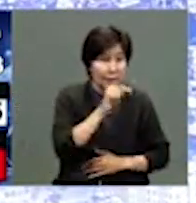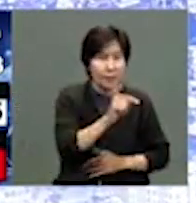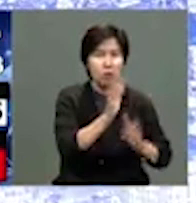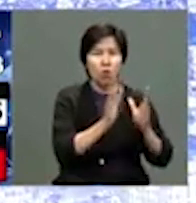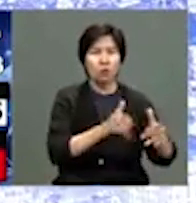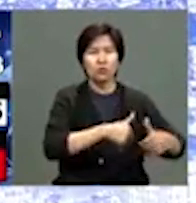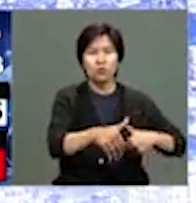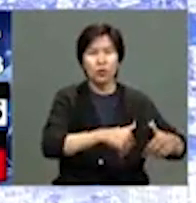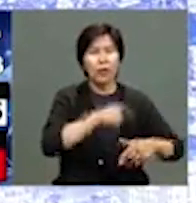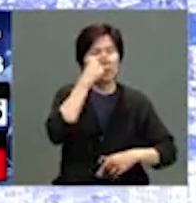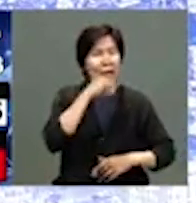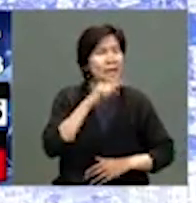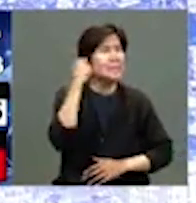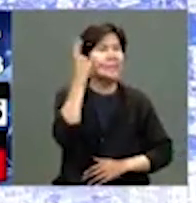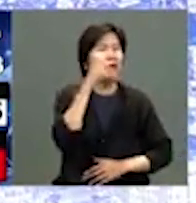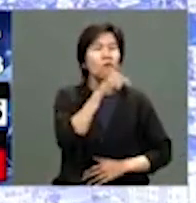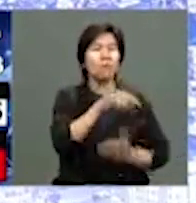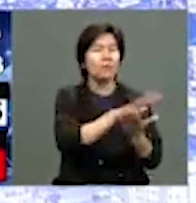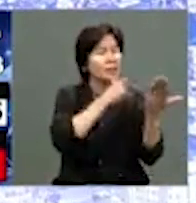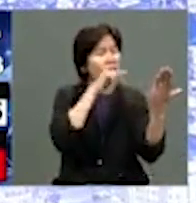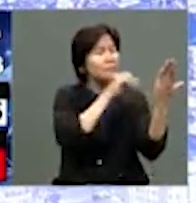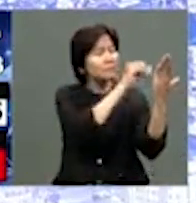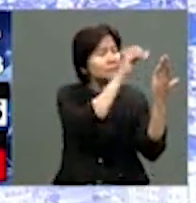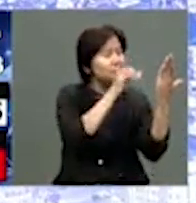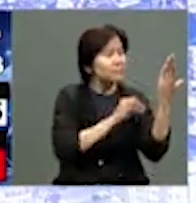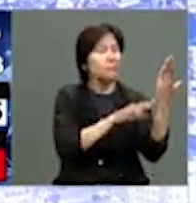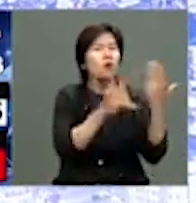อาทิตย์กว่าแล้วซึ่งตรงนี้นะครับก็ยังถ้าจะให้มั่นใจก็ยาวปีกครับยาวเท่าที่จะยาวได้เท่ากับว่าเราเองก็จะยืนเดินกันในประเทศตอนนี้มีข่าวแล้วนะครับว่าเมืองจีนเขาเขายังผิดประเทศของเขาอยู่แต่เขาจะเอาคนพันสี่ร้อยล้านของเขาเนี่ยเที่ยวกันภายในประเทศของเขามันเศรษฐกิจเงินทองหมุนเวียนกันอยู่ในประเทศนี่ได้ผมก็ฟังข่าวว่าประเทศไทยเราต้มถ้าเราไทยเที่ยวไทยกันเองเนี่ยก็บอกว่าเม็ดเงิน30%โดยประมาณครับผมจะไม่ผิดก็สามารถที่จะจะใช้ในเรื่องของการช่วยกันทำให้กระตุ้นเศรษฐกิจได้เพราะฉะนั้นพูดง่ายๆคนไทยเราปราศจากเชื้อเชื้อเราอยู่ด้วยกันเจอกันทั้งหลายก็สบายใจดีกว่าที่เราจะเห็นคนจากนอกประเทศเข้ามาแล้วเราก็ไม่รู้ว่าเขาจะเอาเชื้อเข้ามาหรือเปล่าแต่คนไทยเราตอนนี้ไม่มีรายงานเลยถ้า